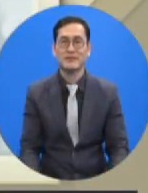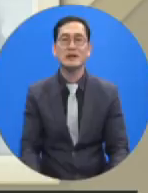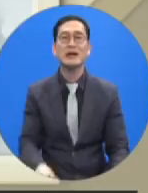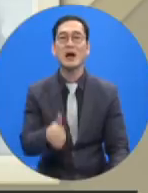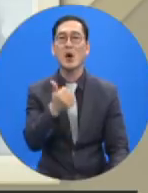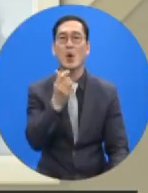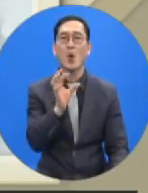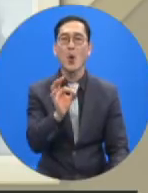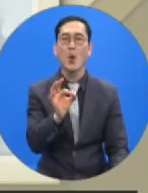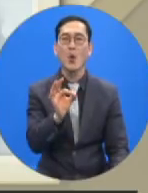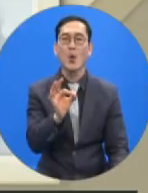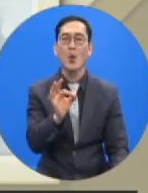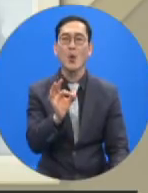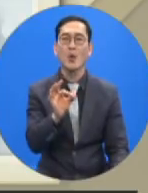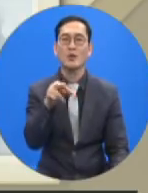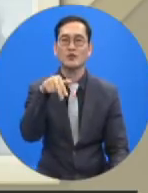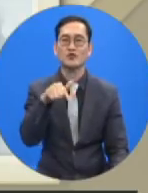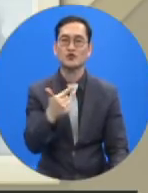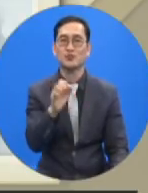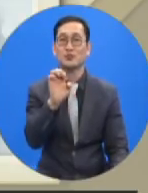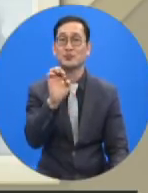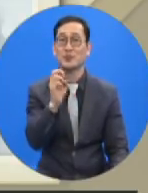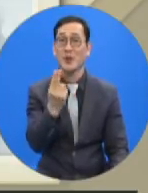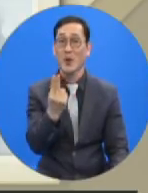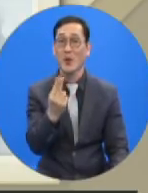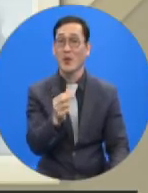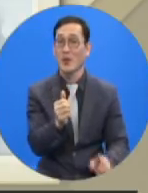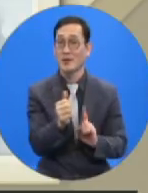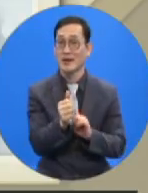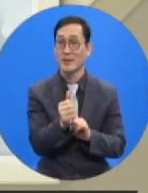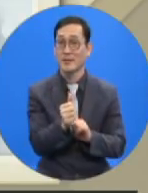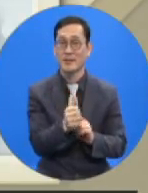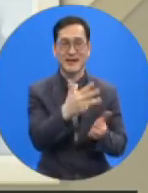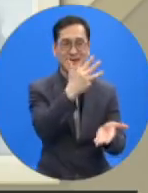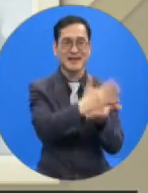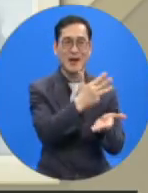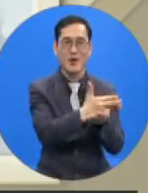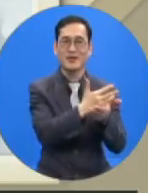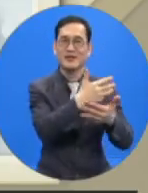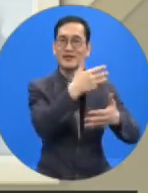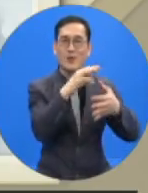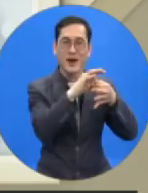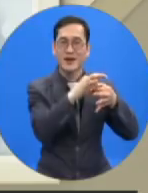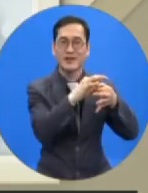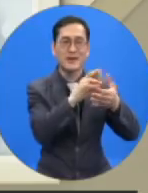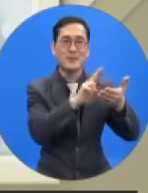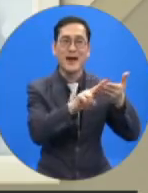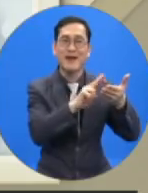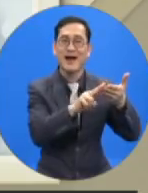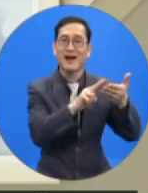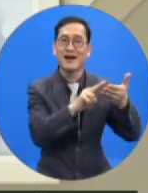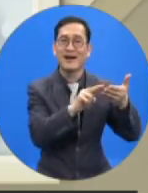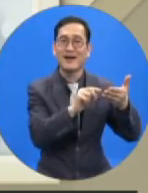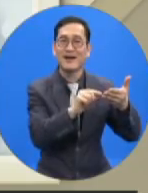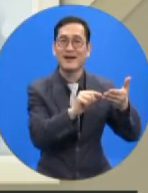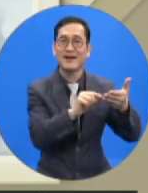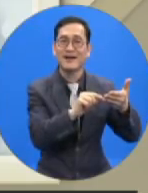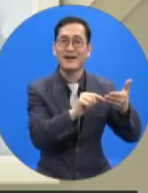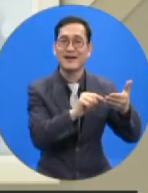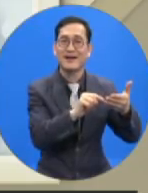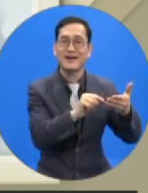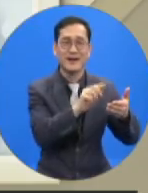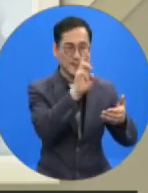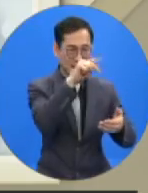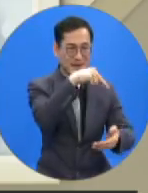홍세로이라고 해야 하나요? 홍준표 무소속 후보가 이태원 클라스의 남자 주인공 박세로이의